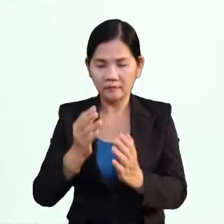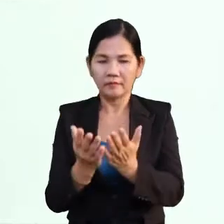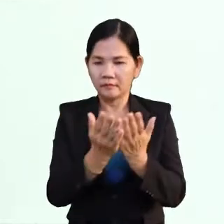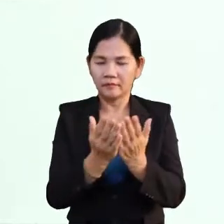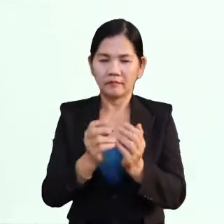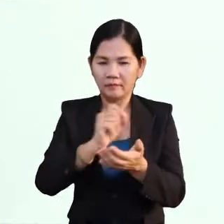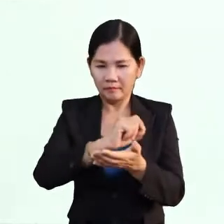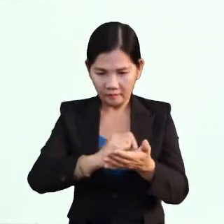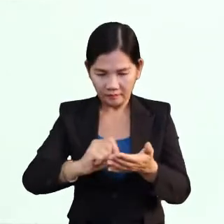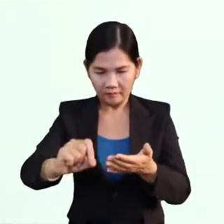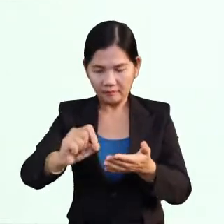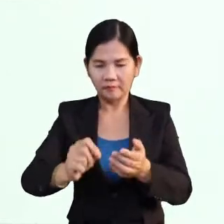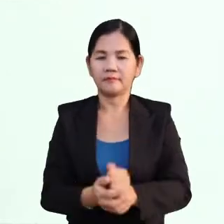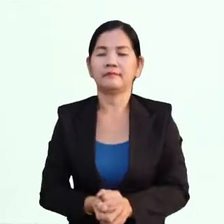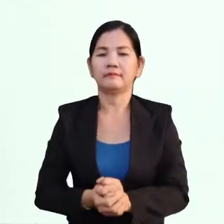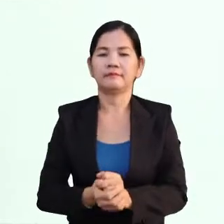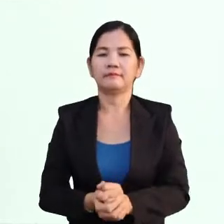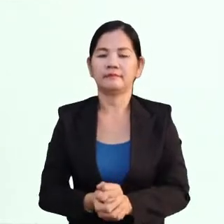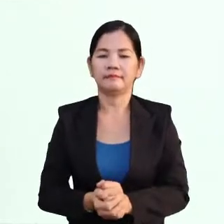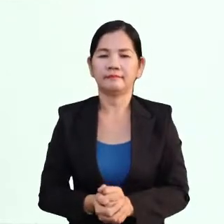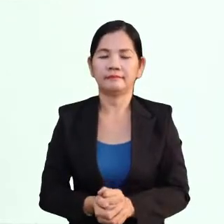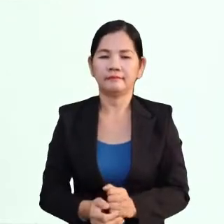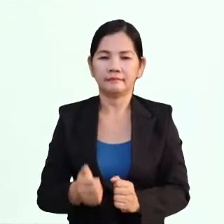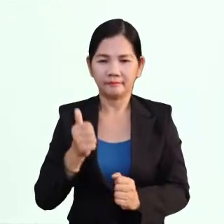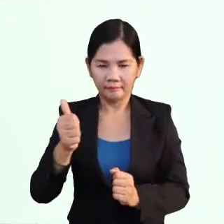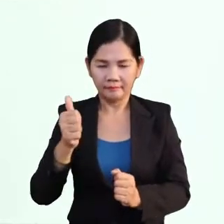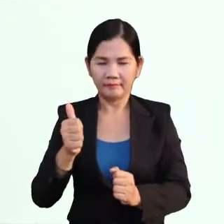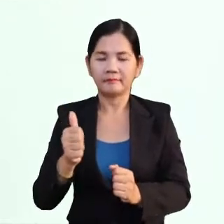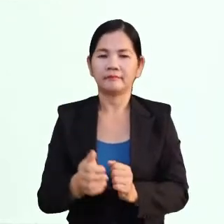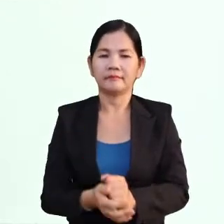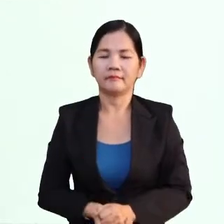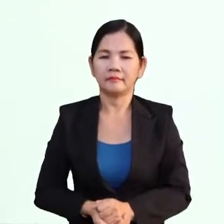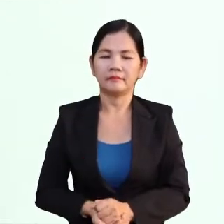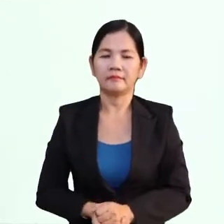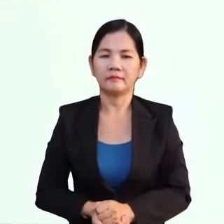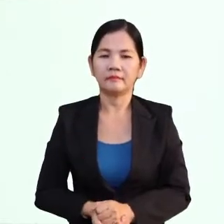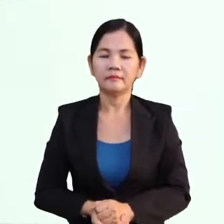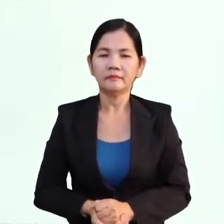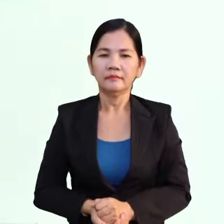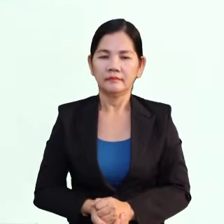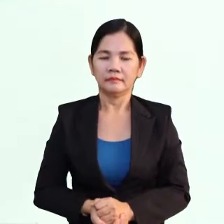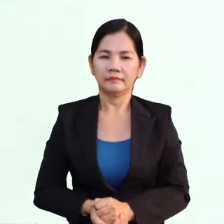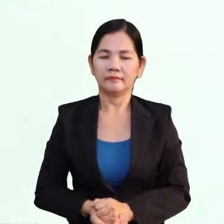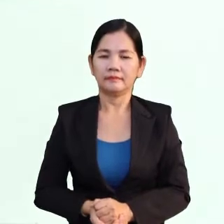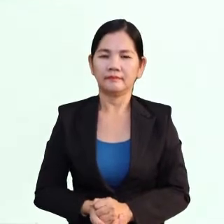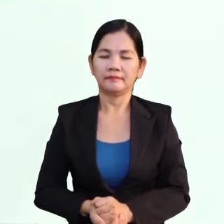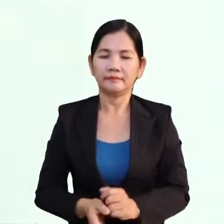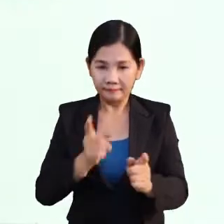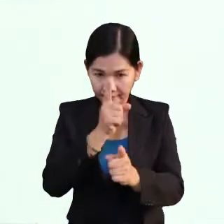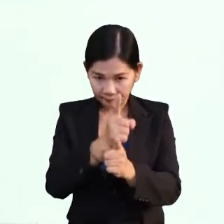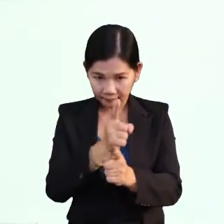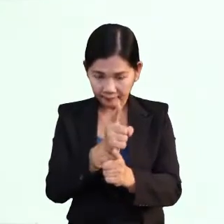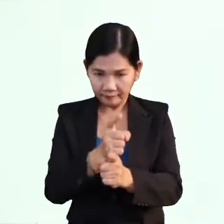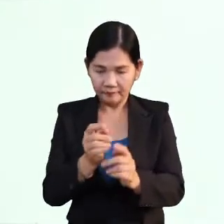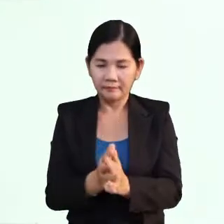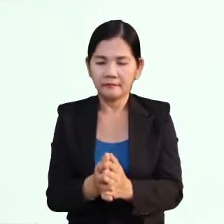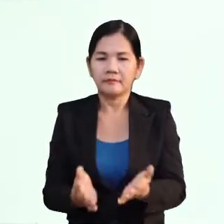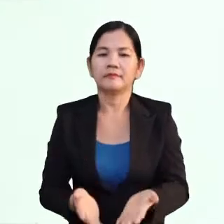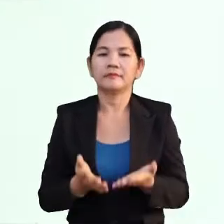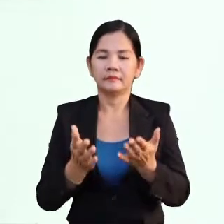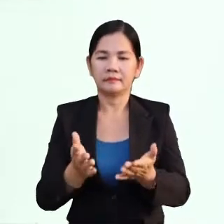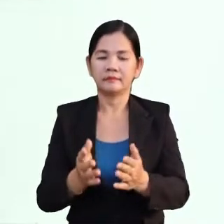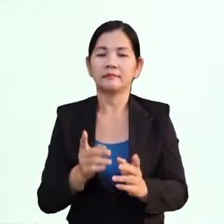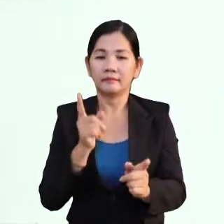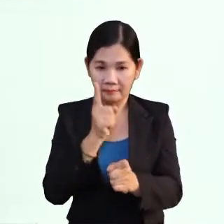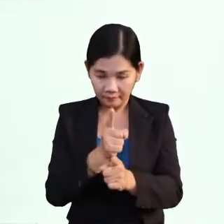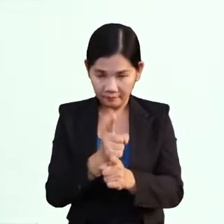ហើយចេះសរសេរអត់កូនចាគឺយើងចេះសរសេរចាអញ្ចឹងត្រឹមត្រូវដូចអ្វីដែលកូនបានឆ្លើយប្រាប់អ្នកគ្រូ